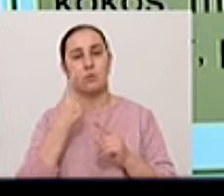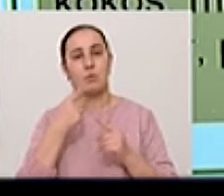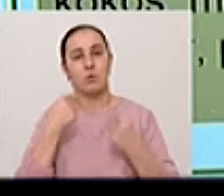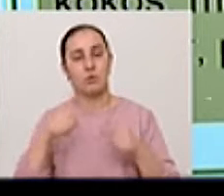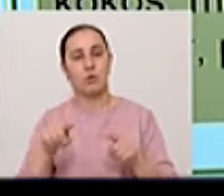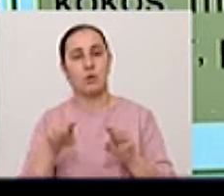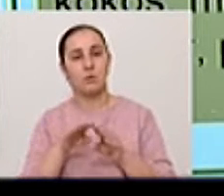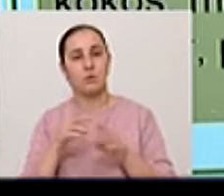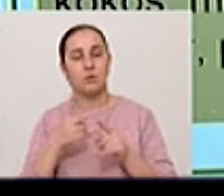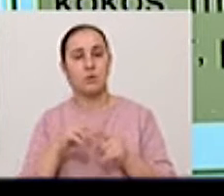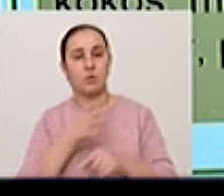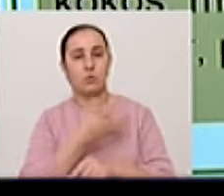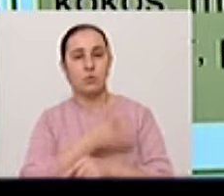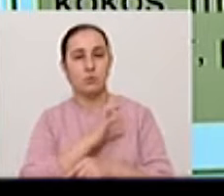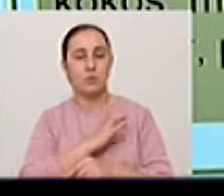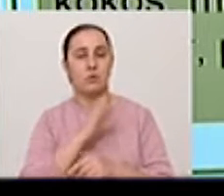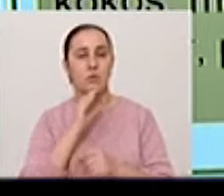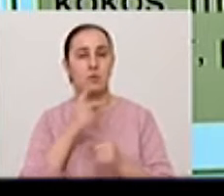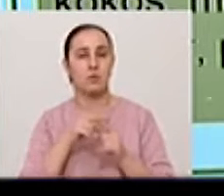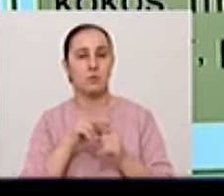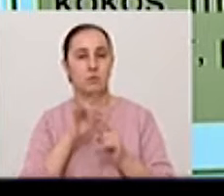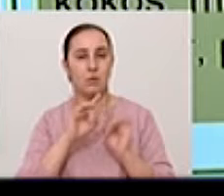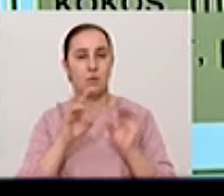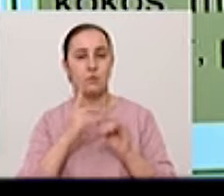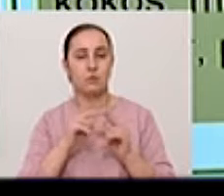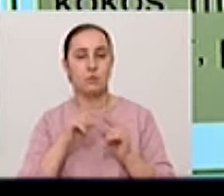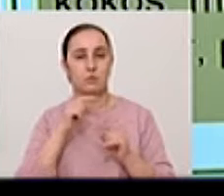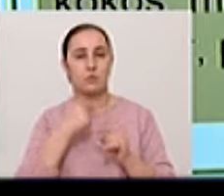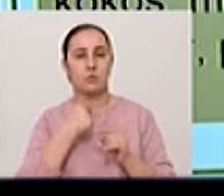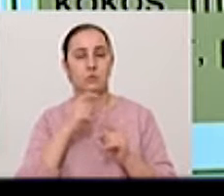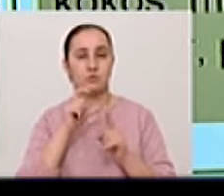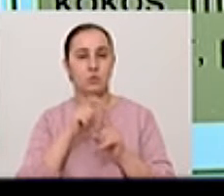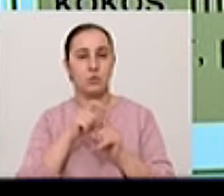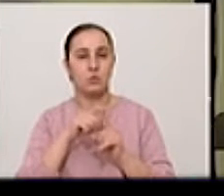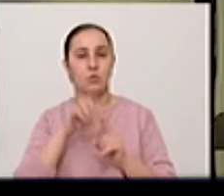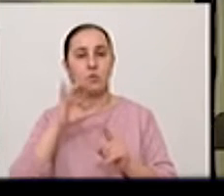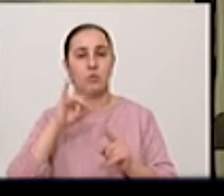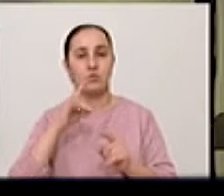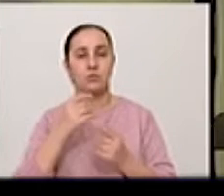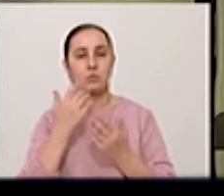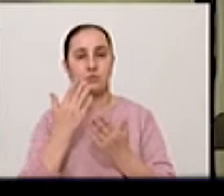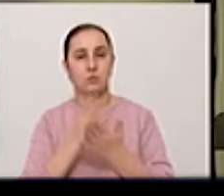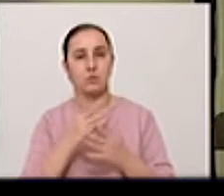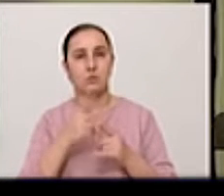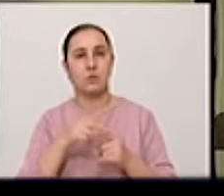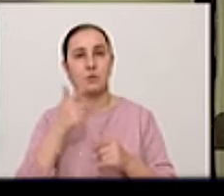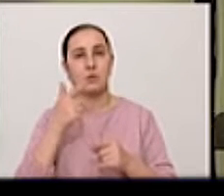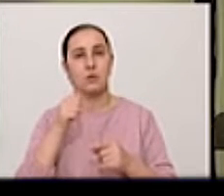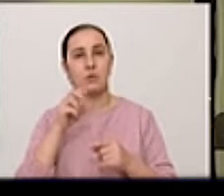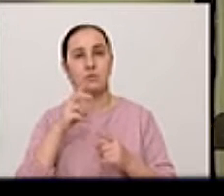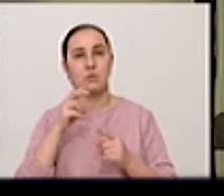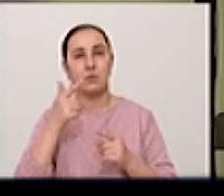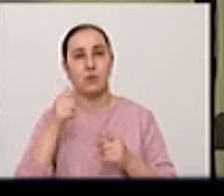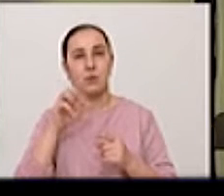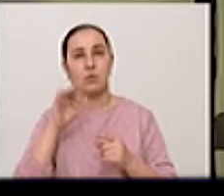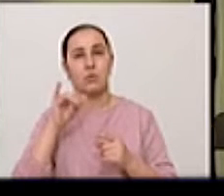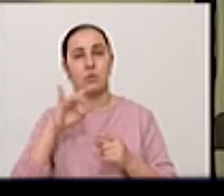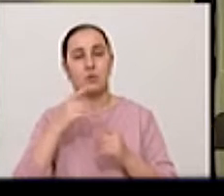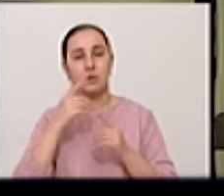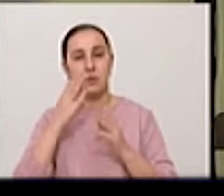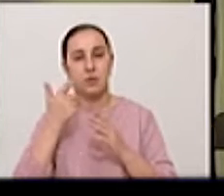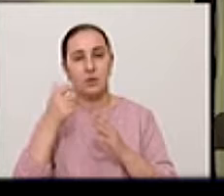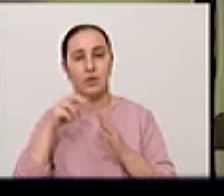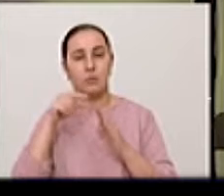boshqalariga nisbatan kuchliroq talaffuz qilinishi bu so'z urg'usini yuziga keltiradi. Ayni gap urg'usi esa gap tarkibida ma'lum